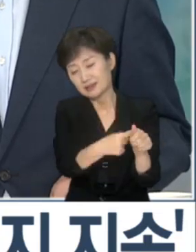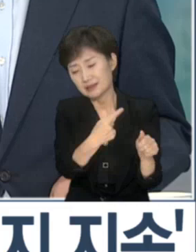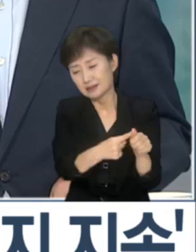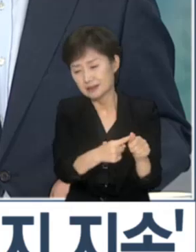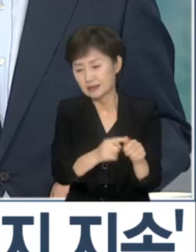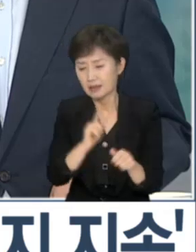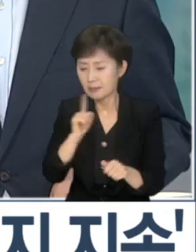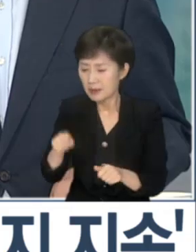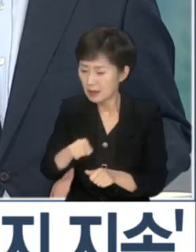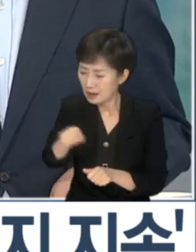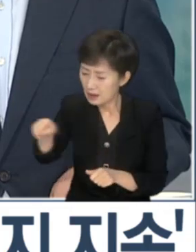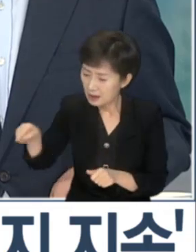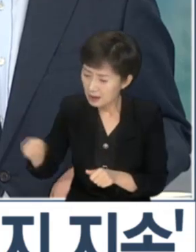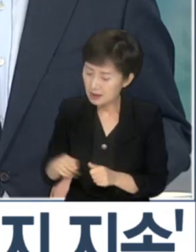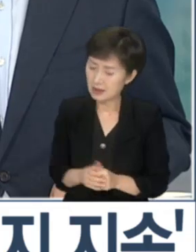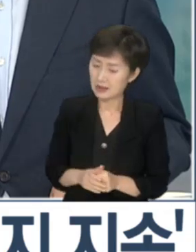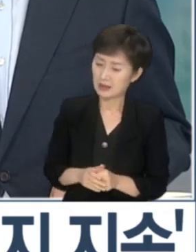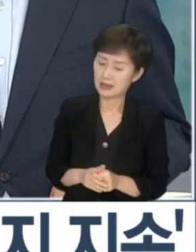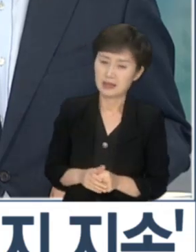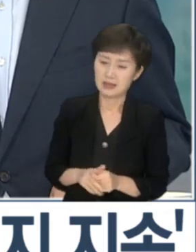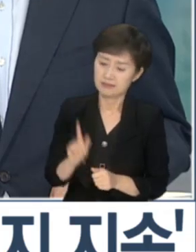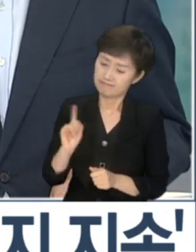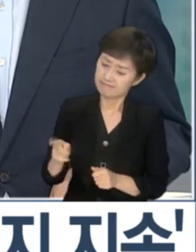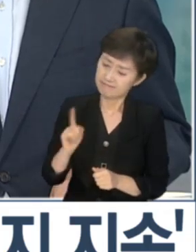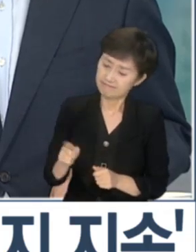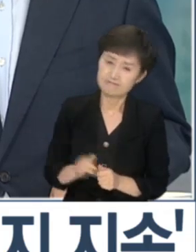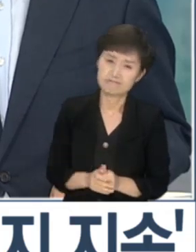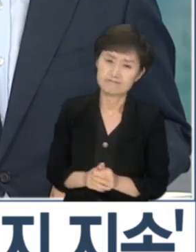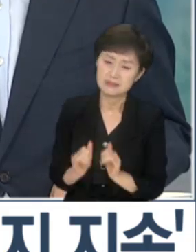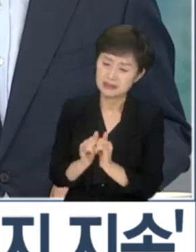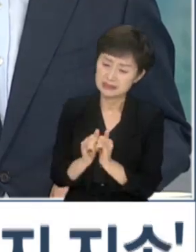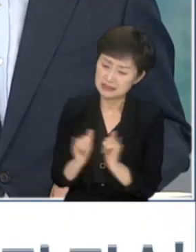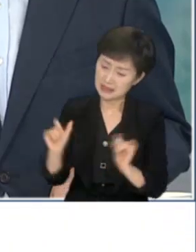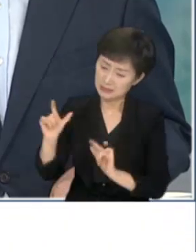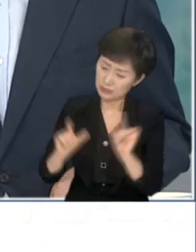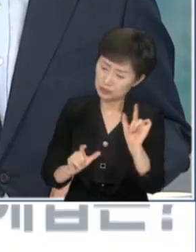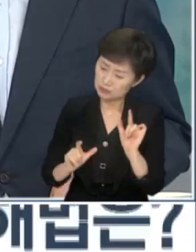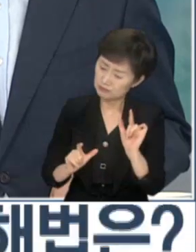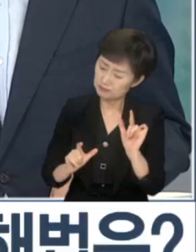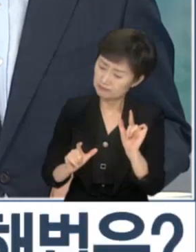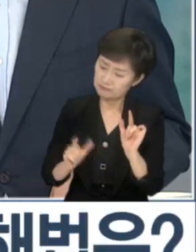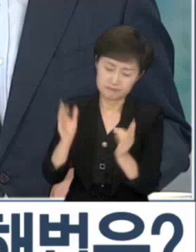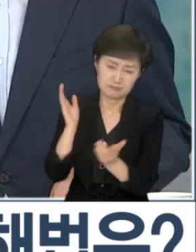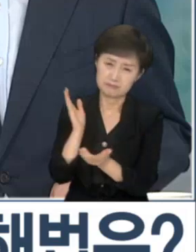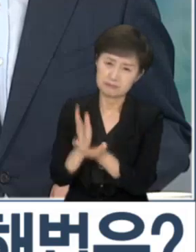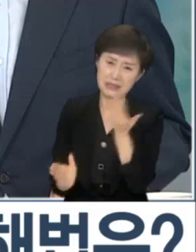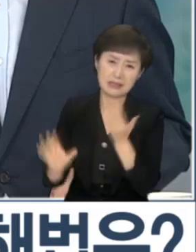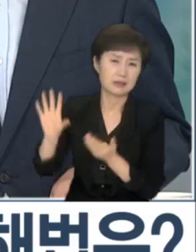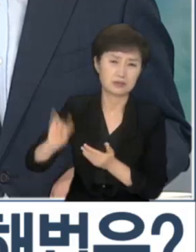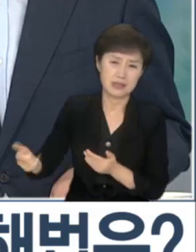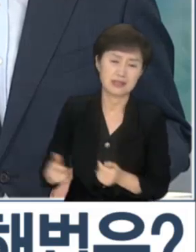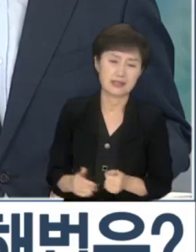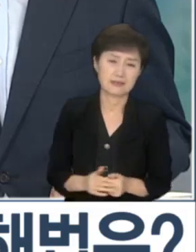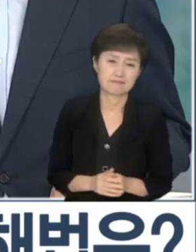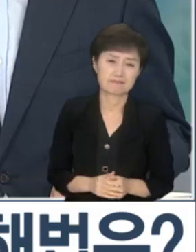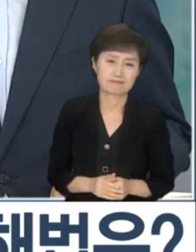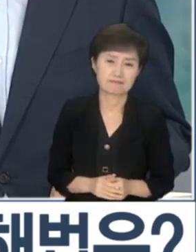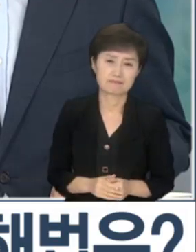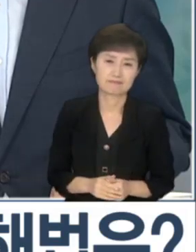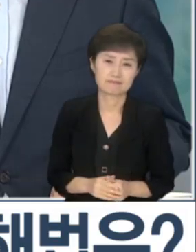저는 사람의 심장을 가진 사람들은 그런 생각과 그런 말을 해서는 안 된다라고